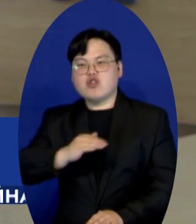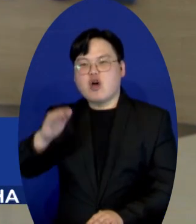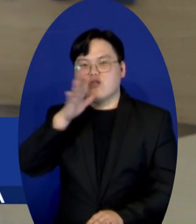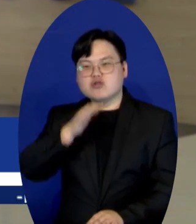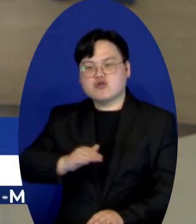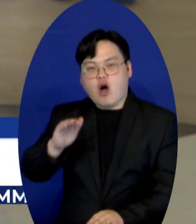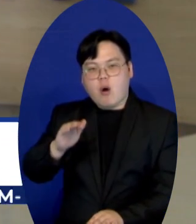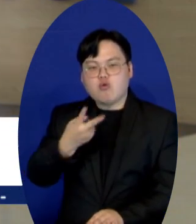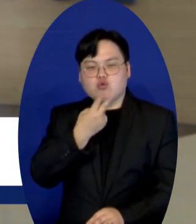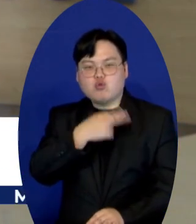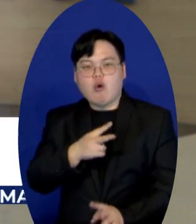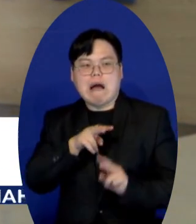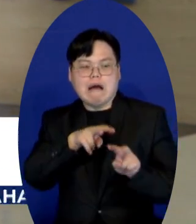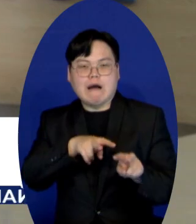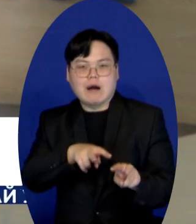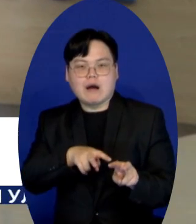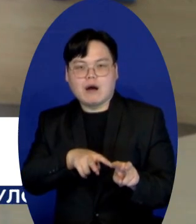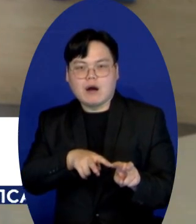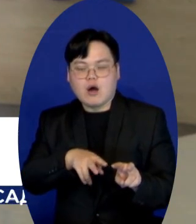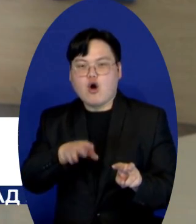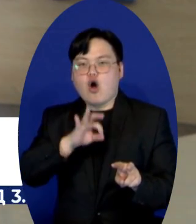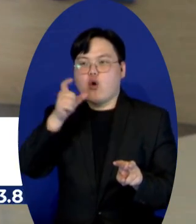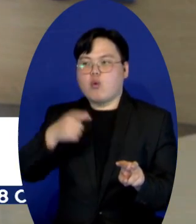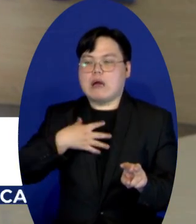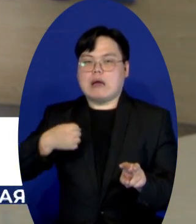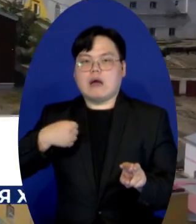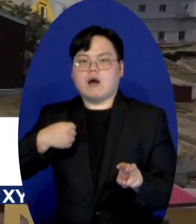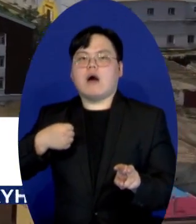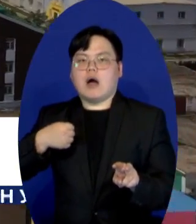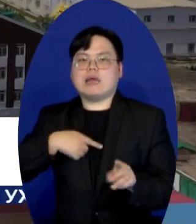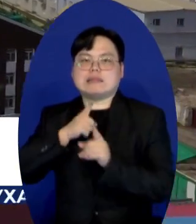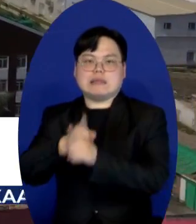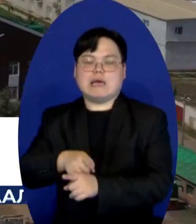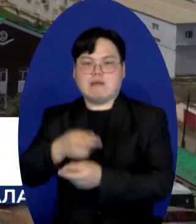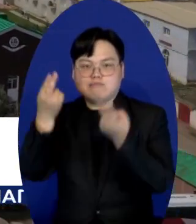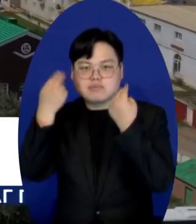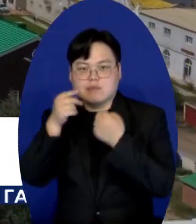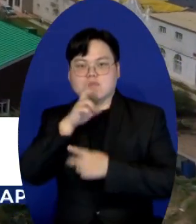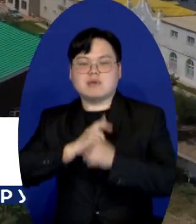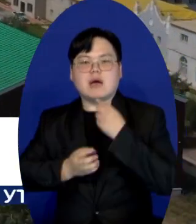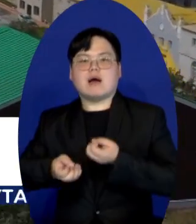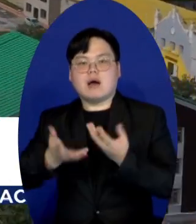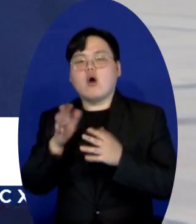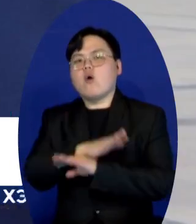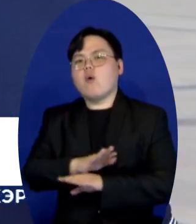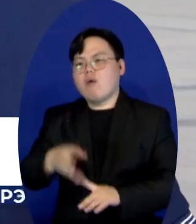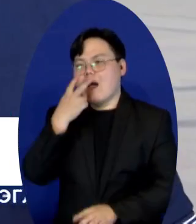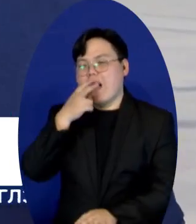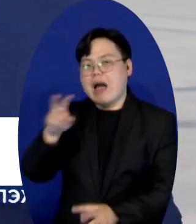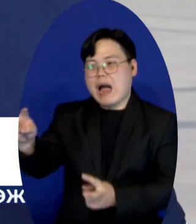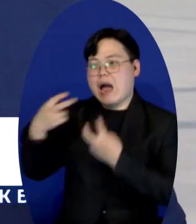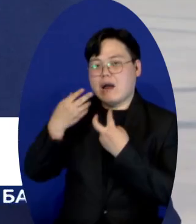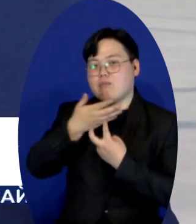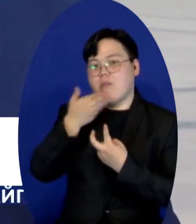Тийм зэрэг шалтгаануудаас удаад хүүхдүүд бусдад уруу татагдах зөрчлүүд бол ингээ гарч байгаа. Хүүхэд бол одоо хараа хяналтгүй